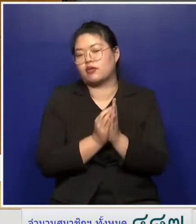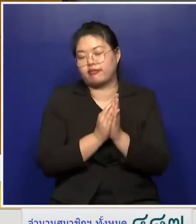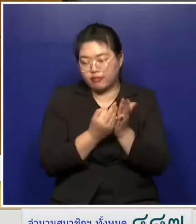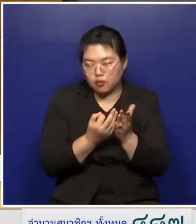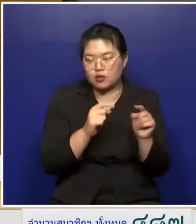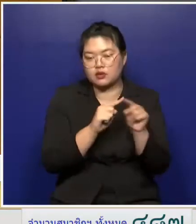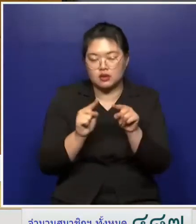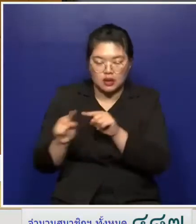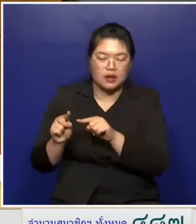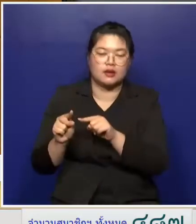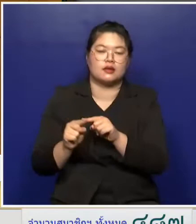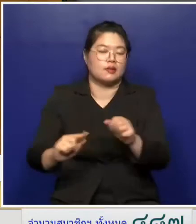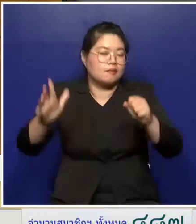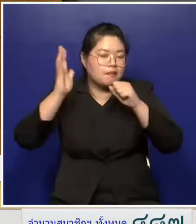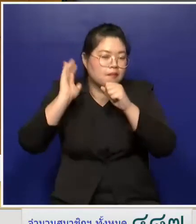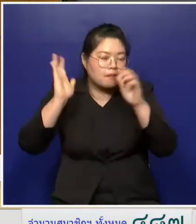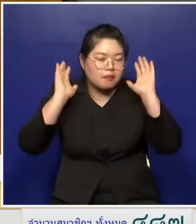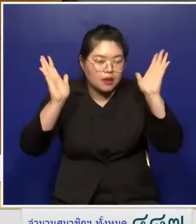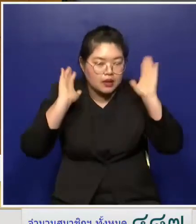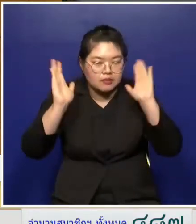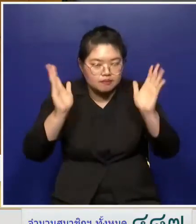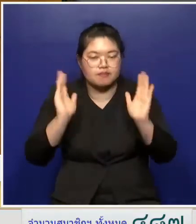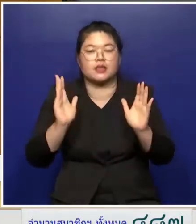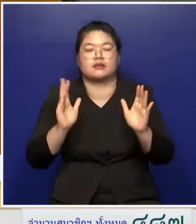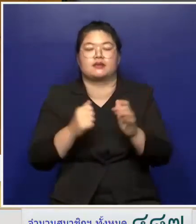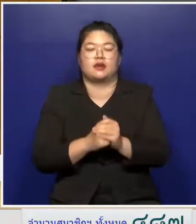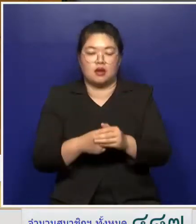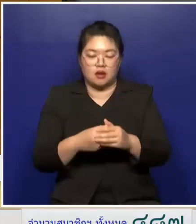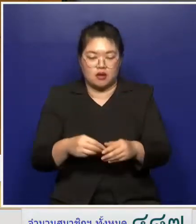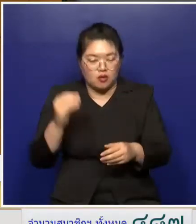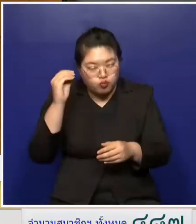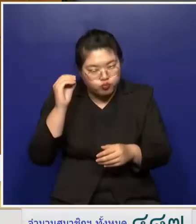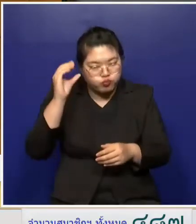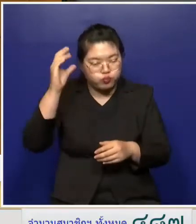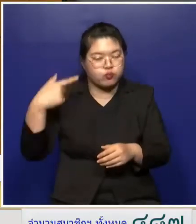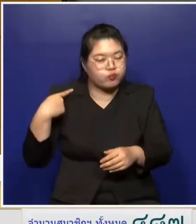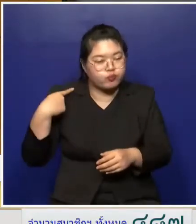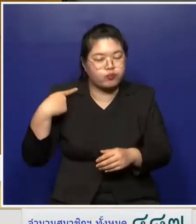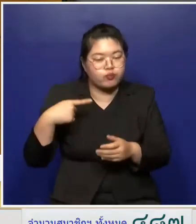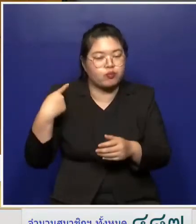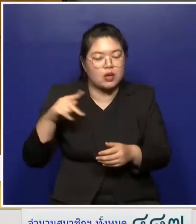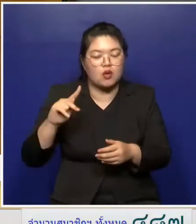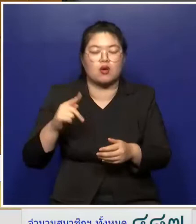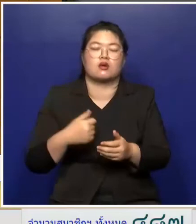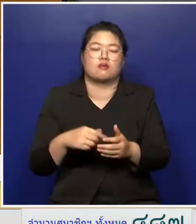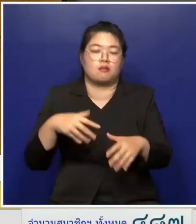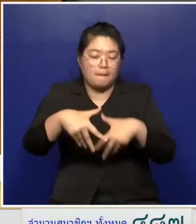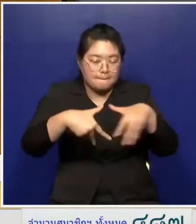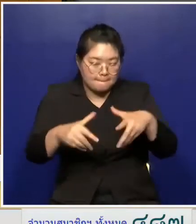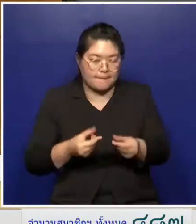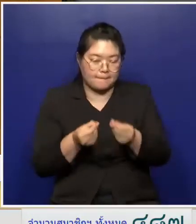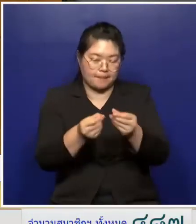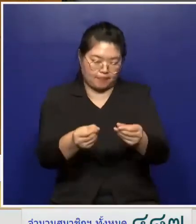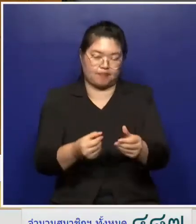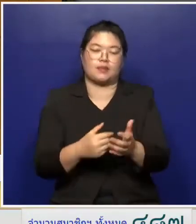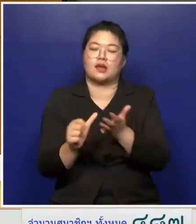มีการสรางและพัฒนา Social Media ของสประครองให้มความทนสำหให้มีการปรบปรรปแบบต่ๆตลอดช่ว